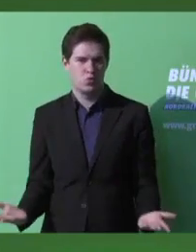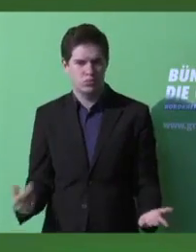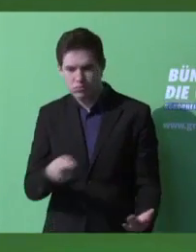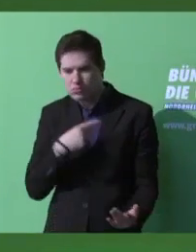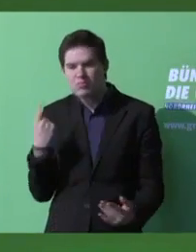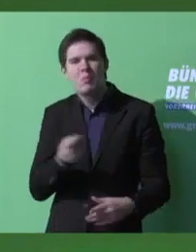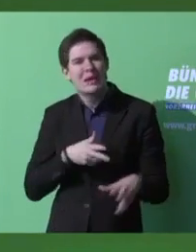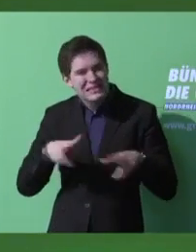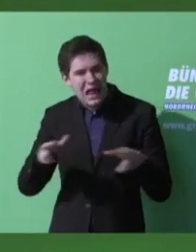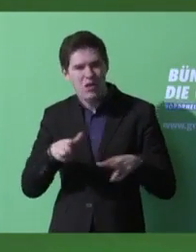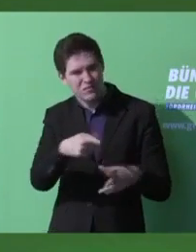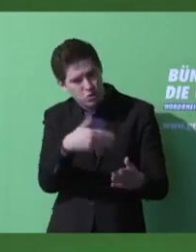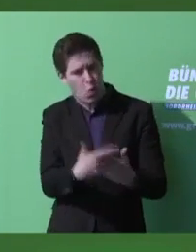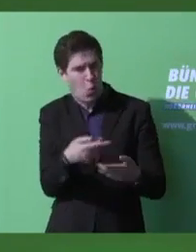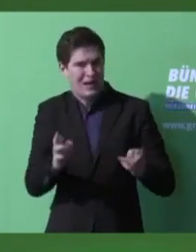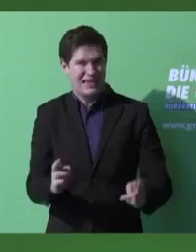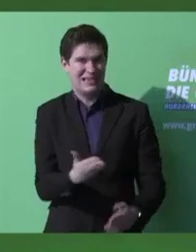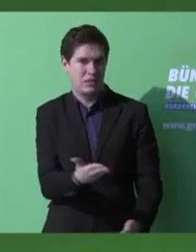unserer Gesellschaft.